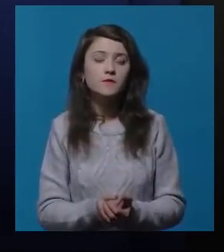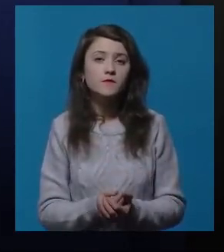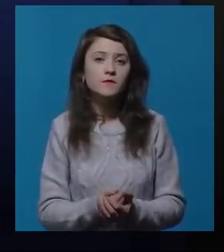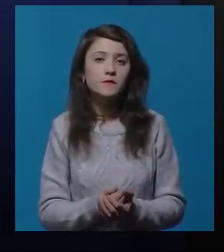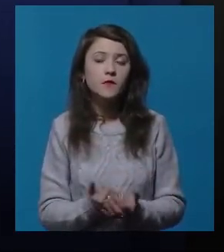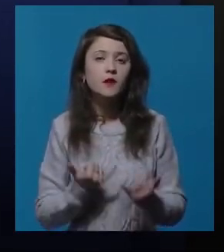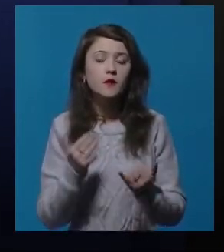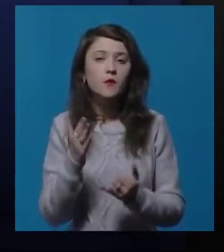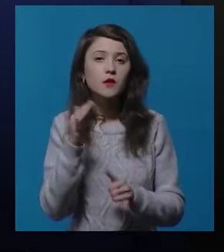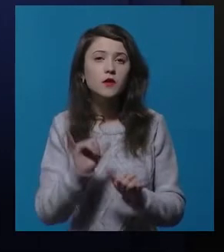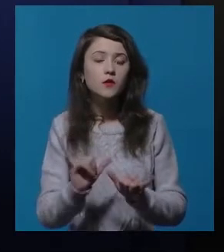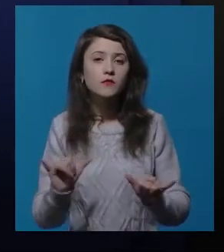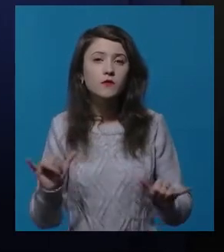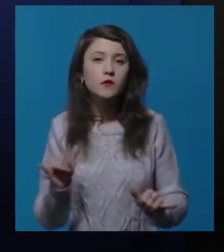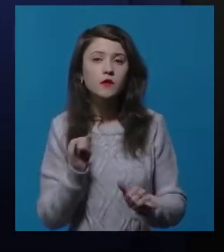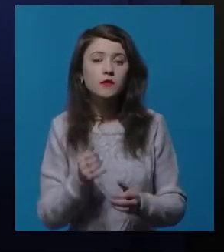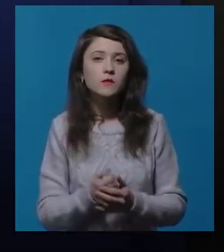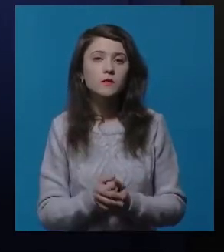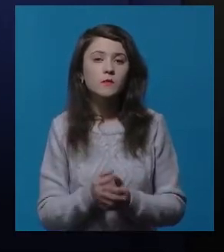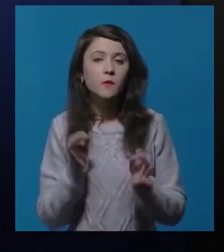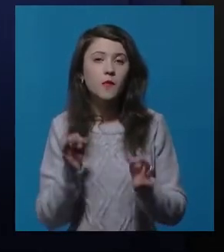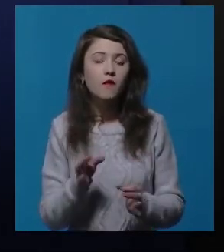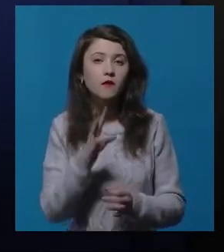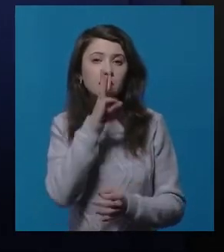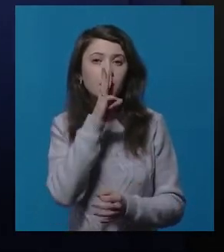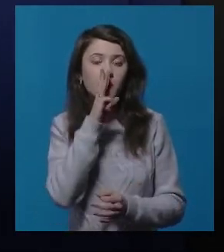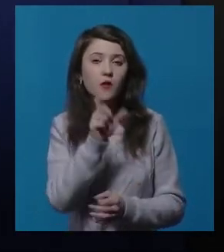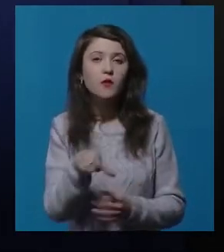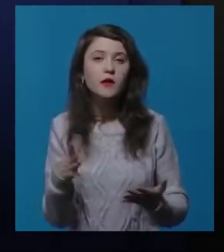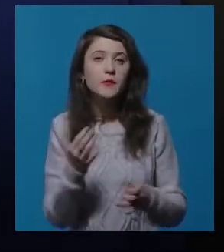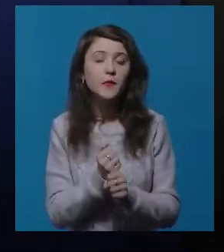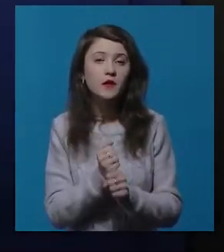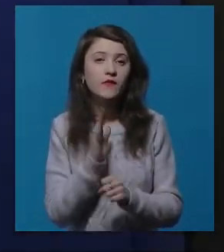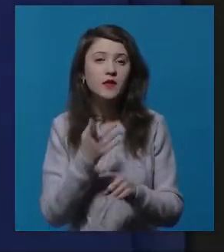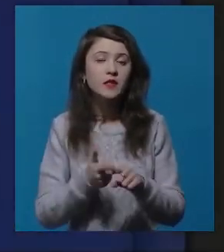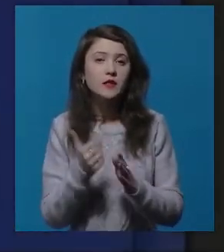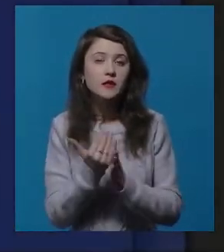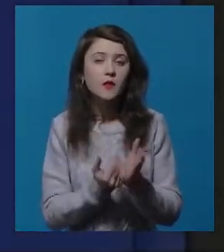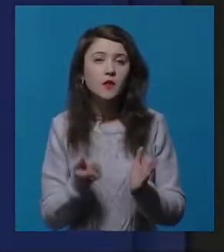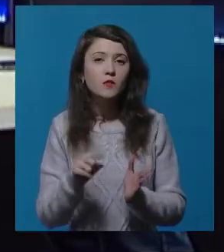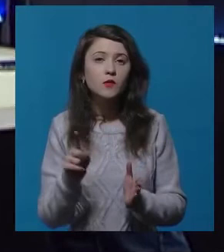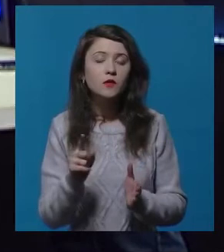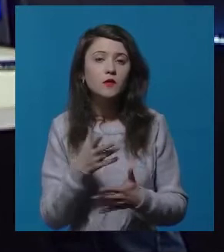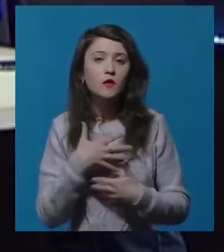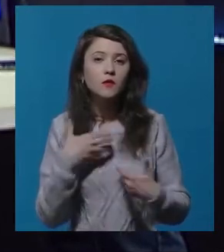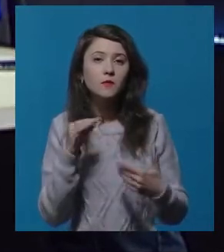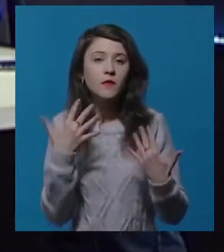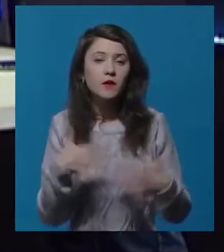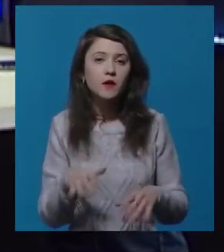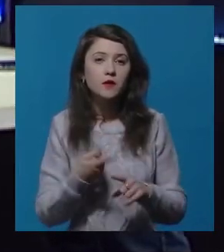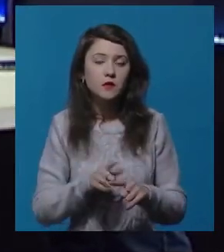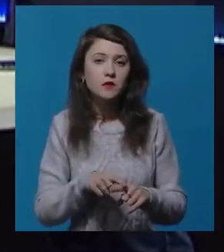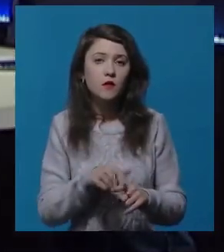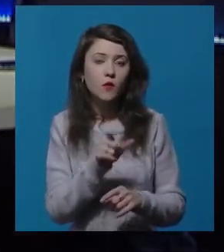подальшого її розвитку і гідна оплата праці людей, які працюють у цій системі, тому що ми б не хотіли втрачати цей потенціал.